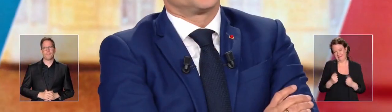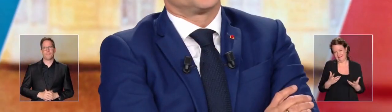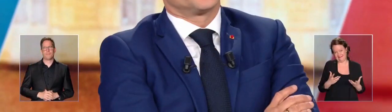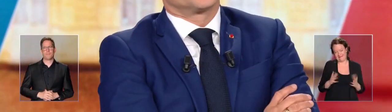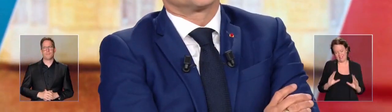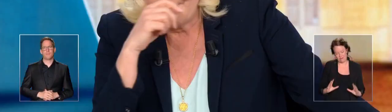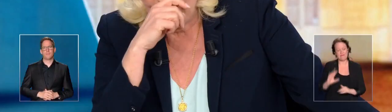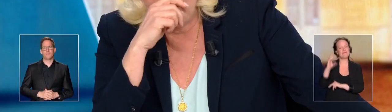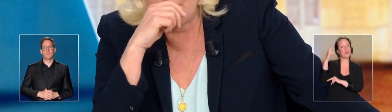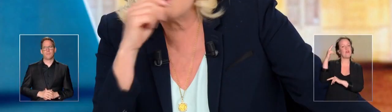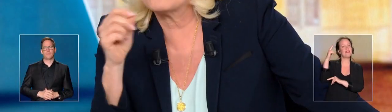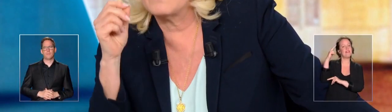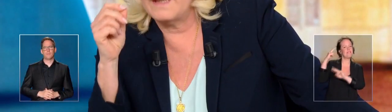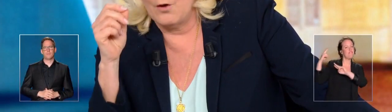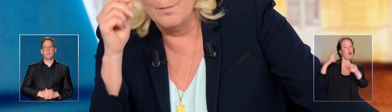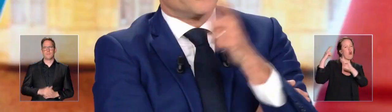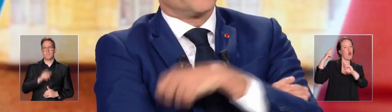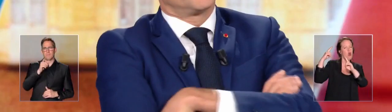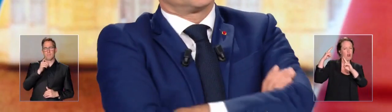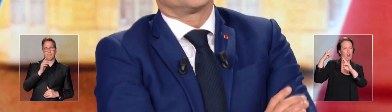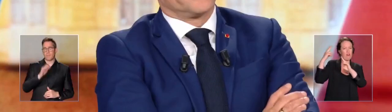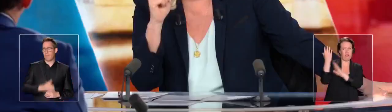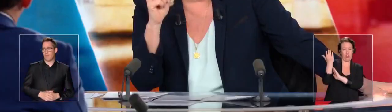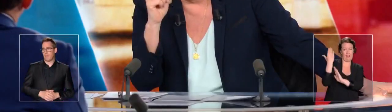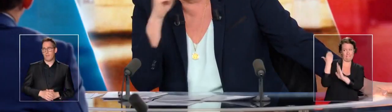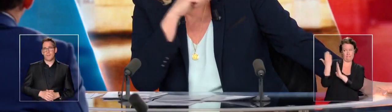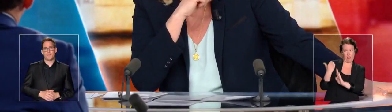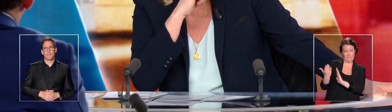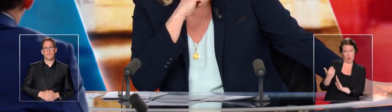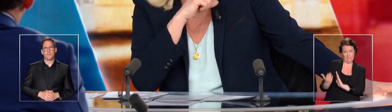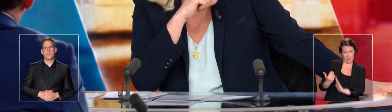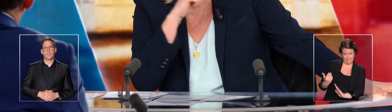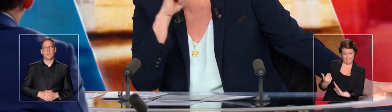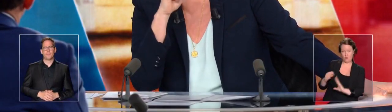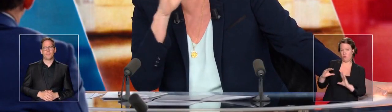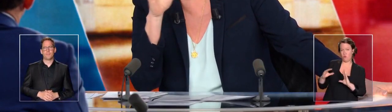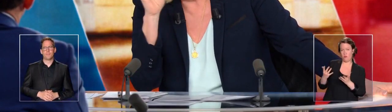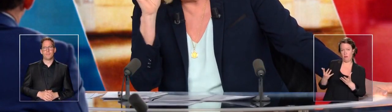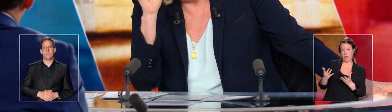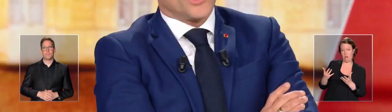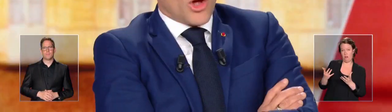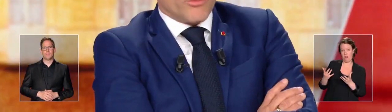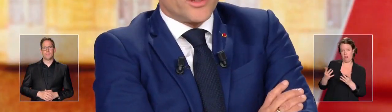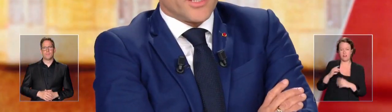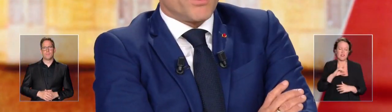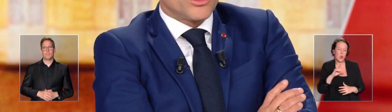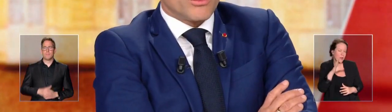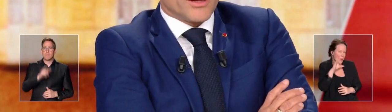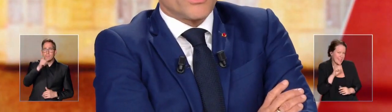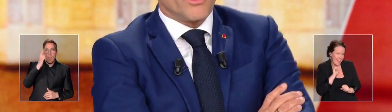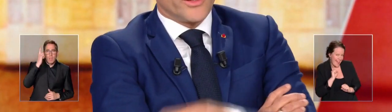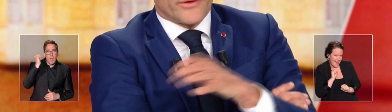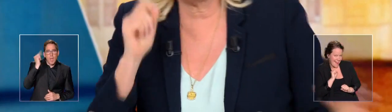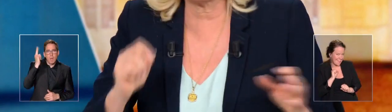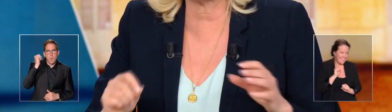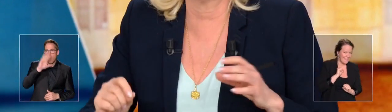des éoliennes et qu'au moment de leur installation au prénom c'est le hasard au moins de dépôt